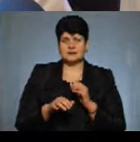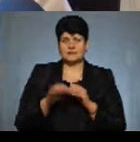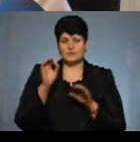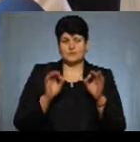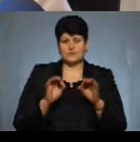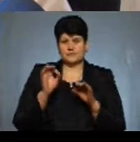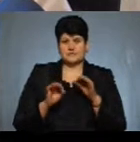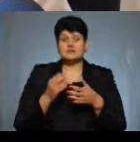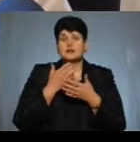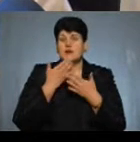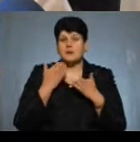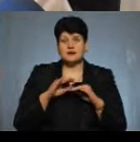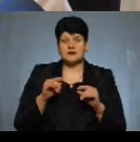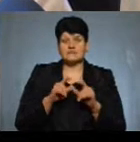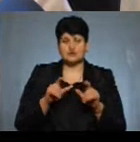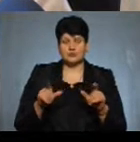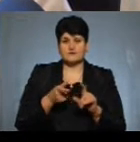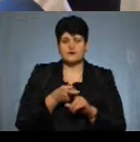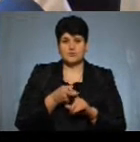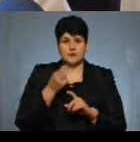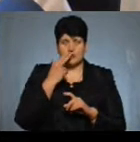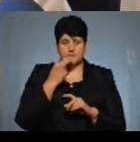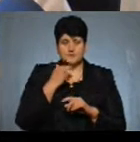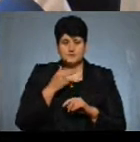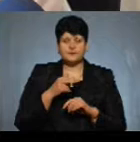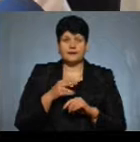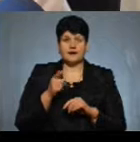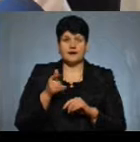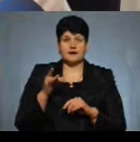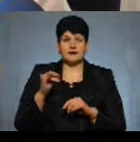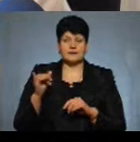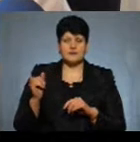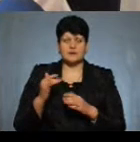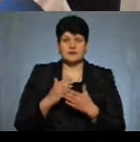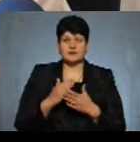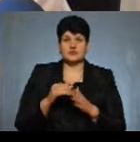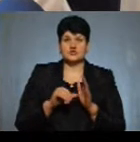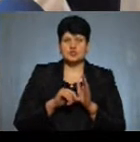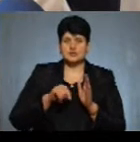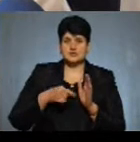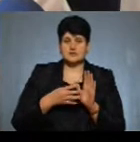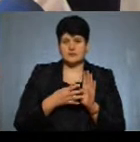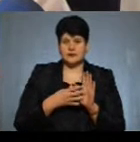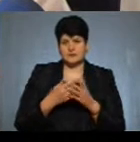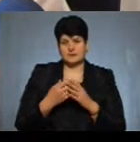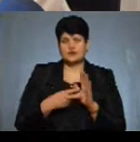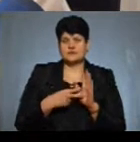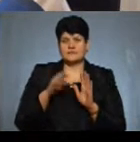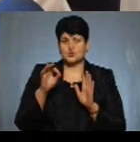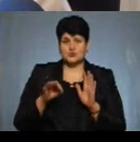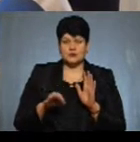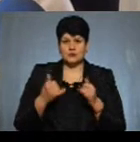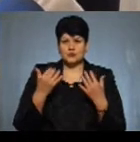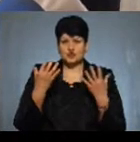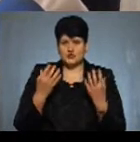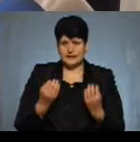учнів в школах з приводу гострих респіраторних вірусних інфекцій склав 6,9, майже 7%.